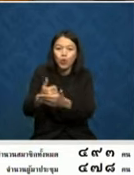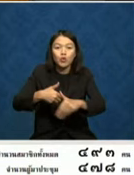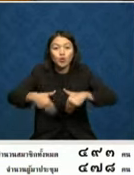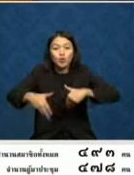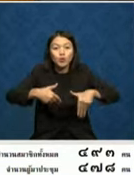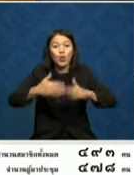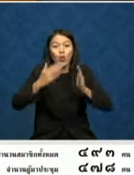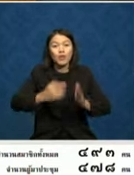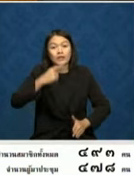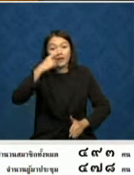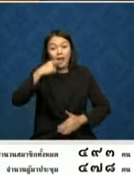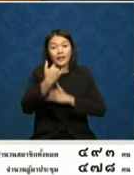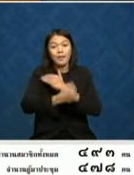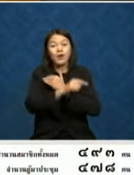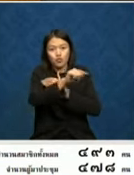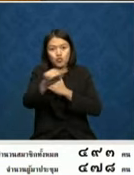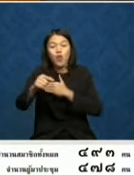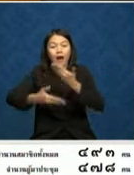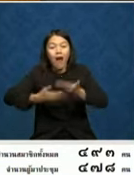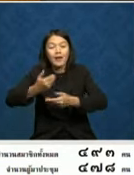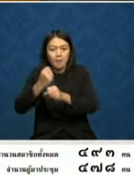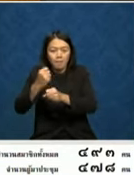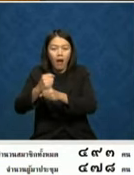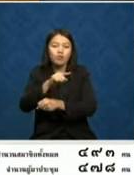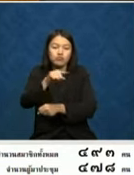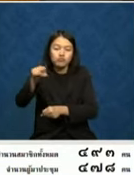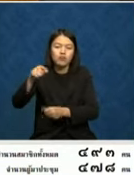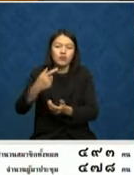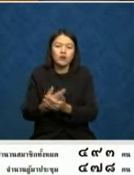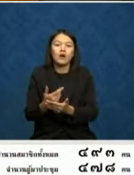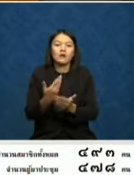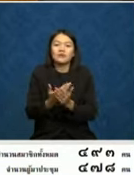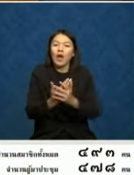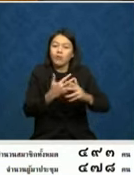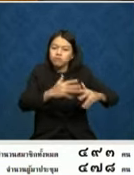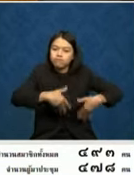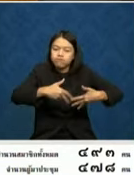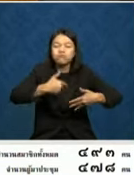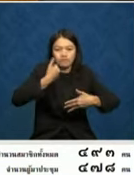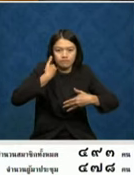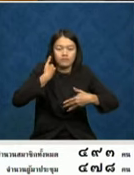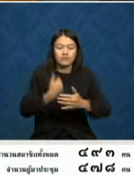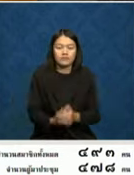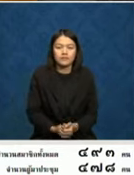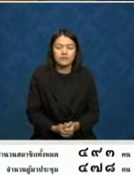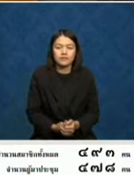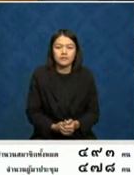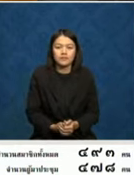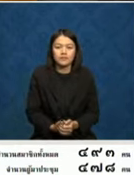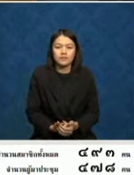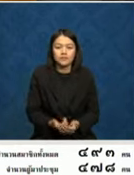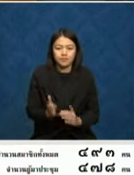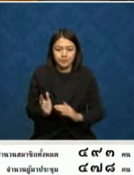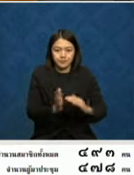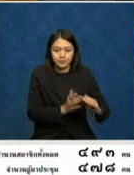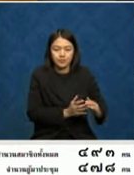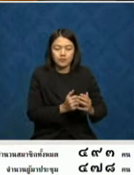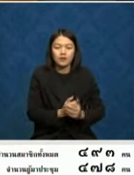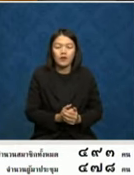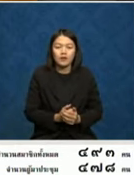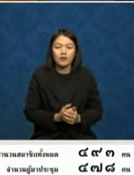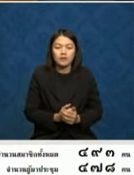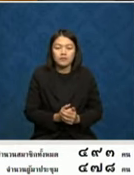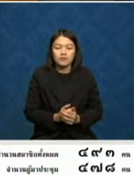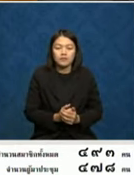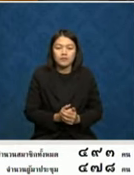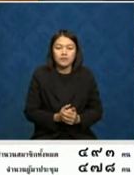ประชาชนคนไทยในการทำมาค้าขายเพื่อที่จะสร้างเม็ดเงินให้กับประเทศเพิ่มมากขึ้นด้วย อีกส่วนหนึ่งนะครับเพราะฉะนั้น